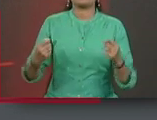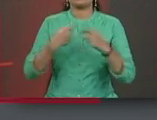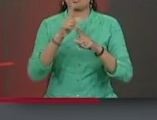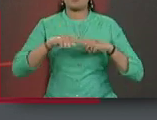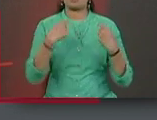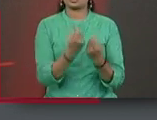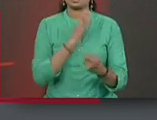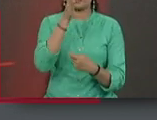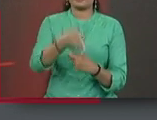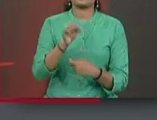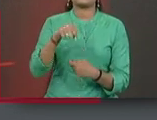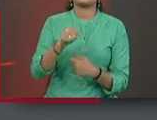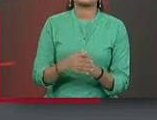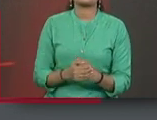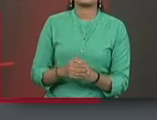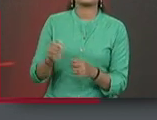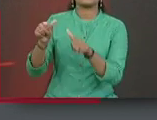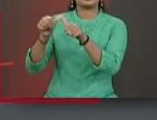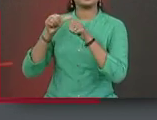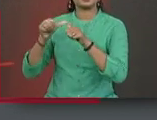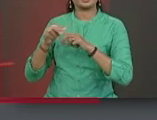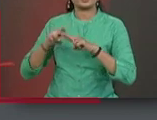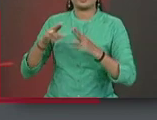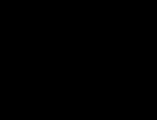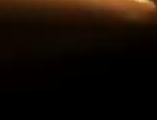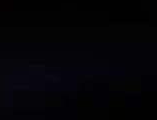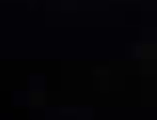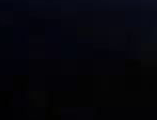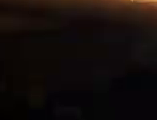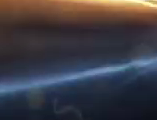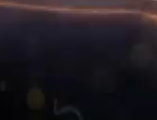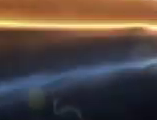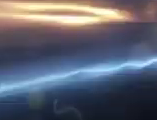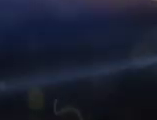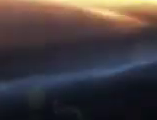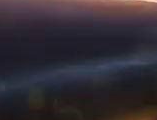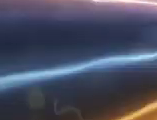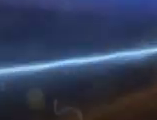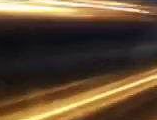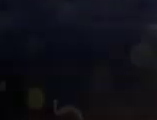കഴിഞ്ഞു. അമീന. ശരി, കൊച്ചിയിൽ നിന്നും NK ഷിജു ആണ് വിവരങ്ങൾ നൽകിയത്.